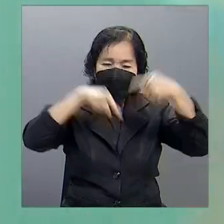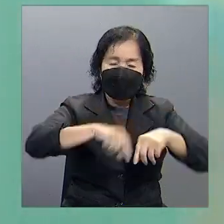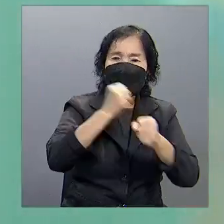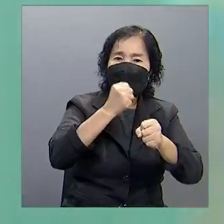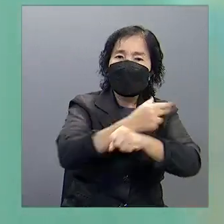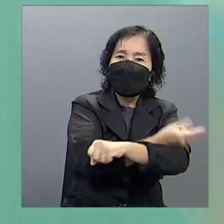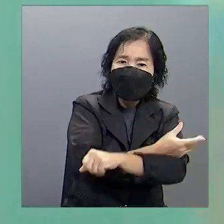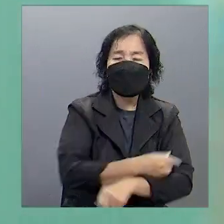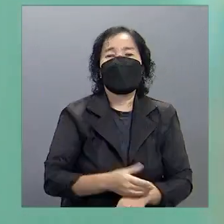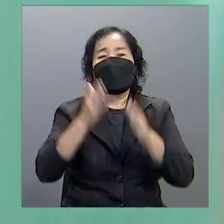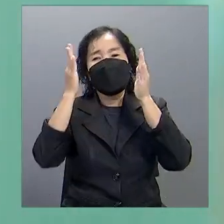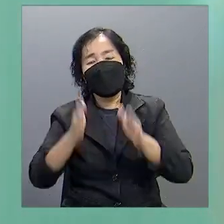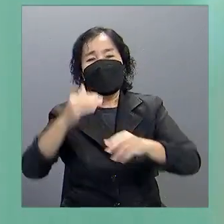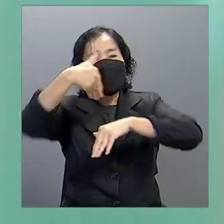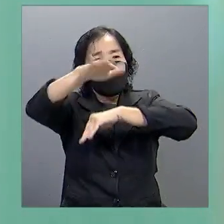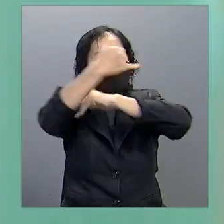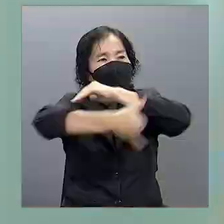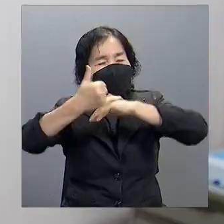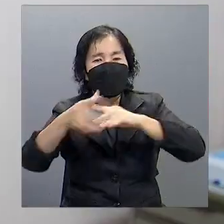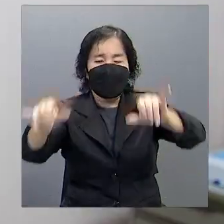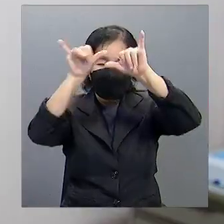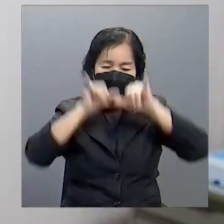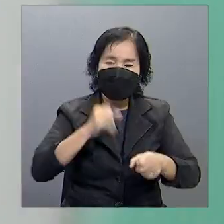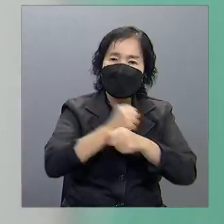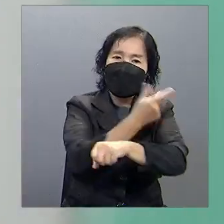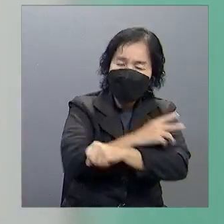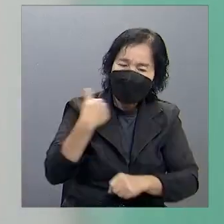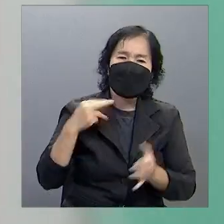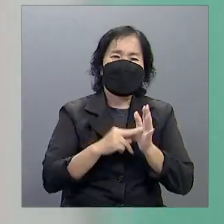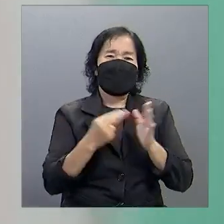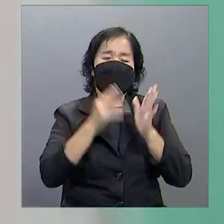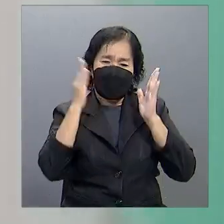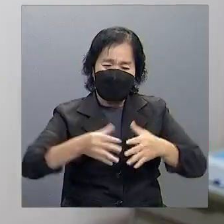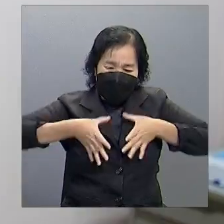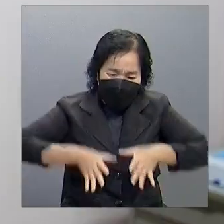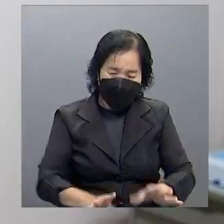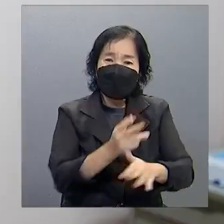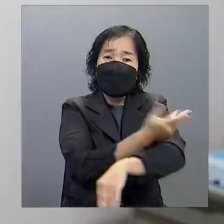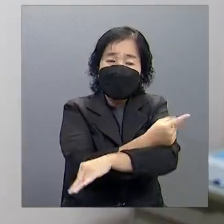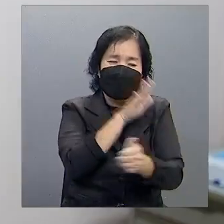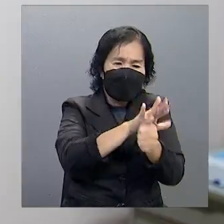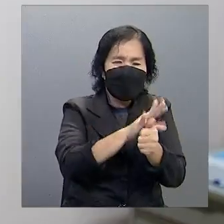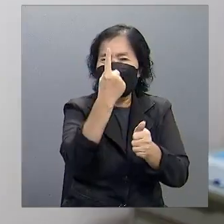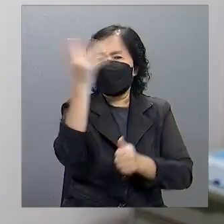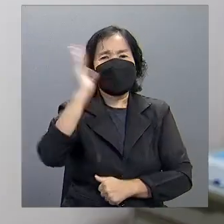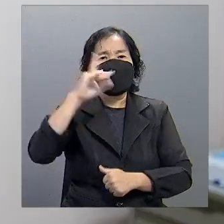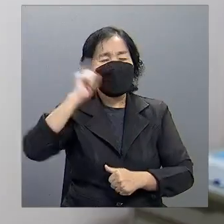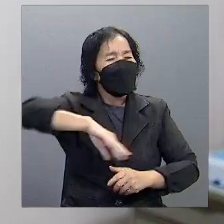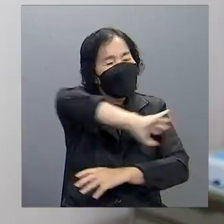เร็วนะครับแล้วเราต้องใช้ฐานข้อมูลเดียวกันบริหารข้อมูลรูปแบบเดียวกันจึงจะทำให้เข้าถึงทุกกลุ่มได้ง่